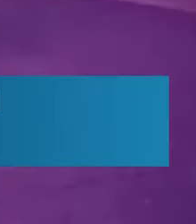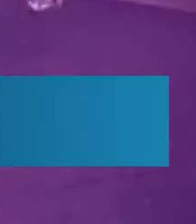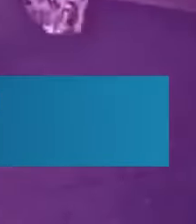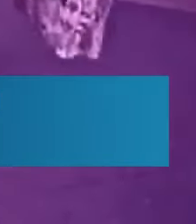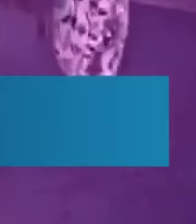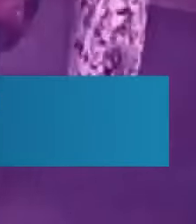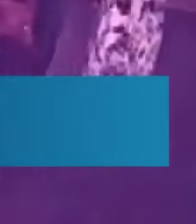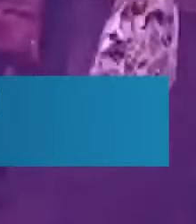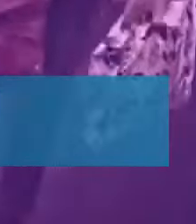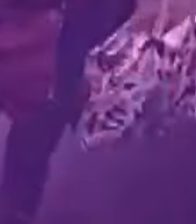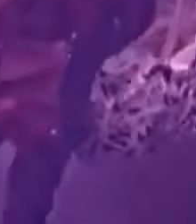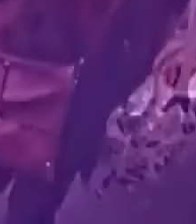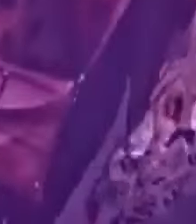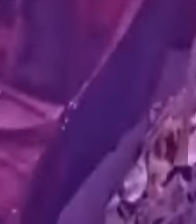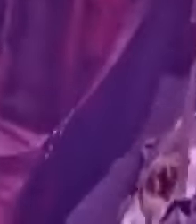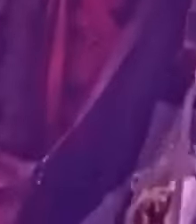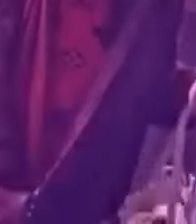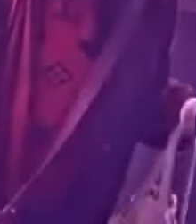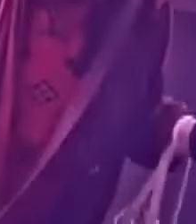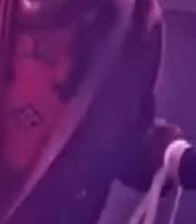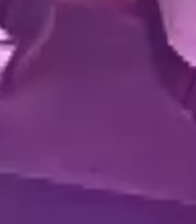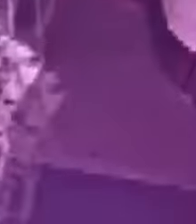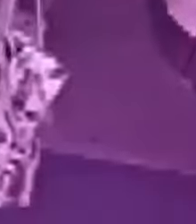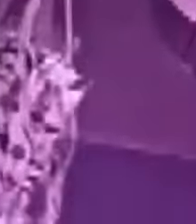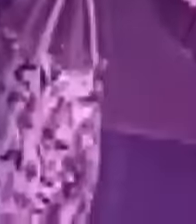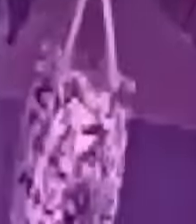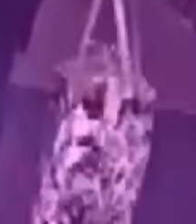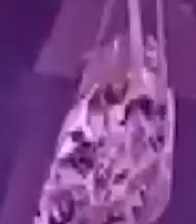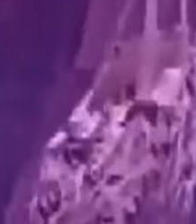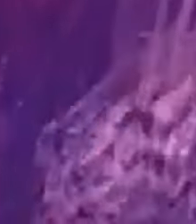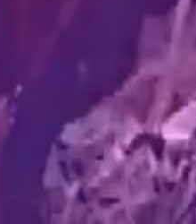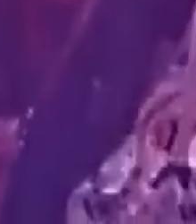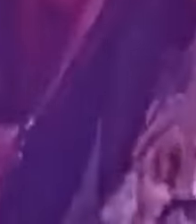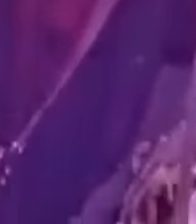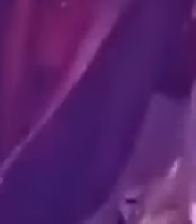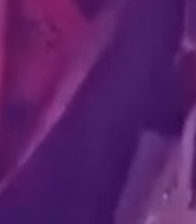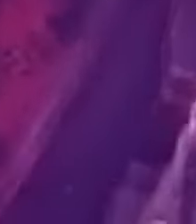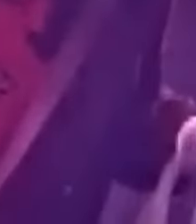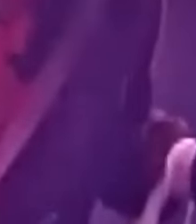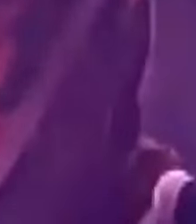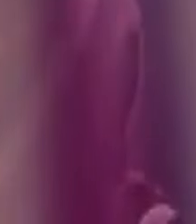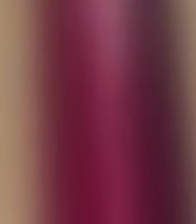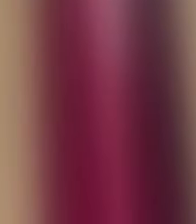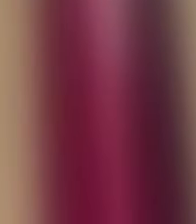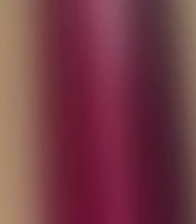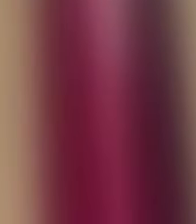이 여성이 빠져나가는 CCTV를 공개했는데 아직 잡히지는 않았다네요.